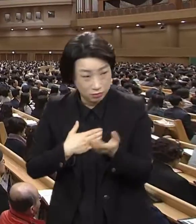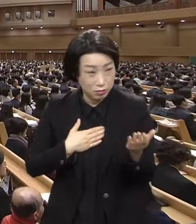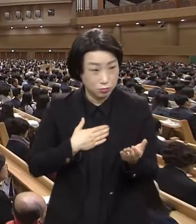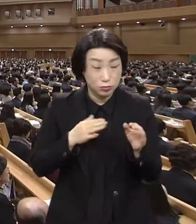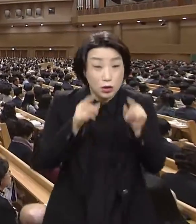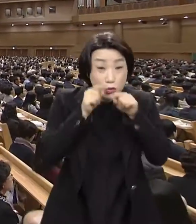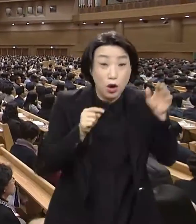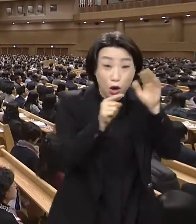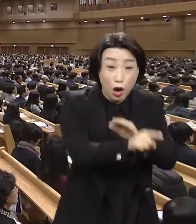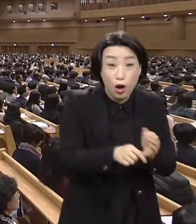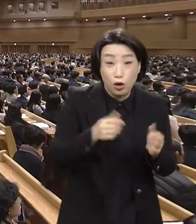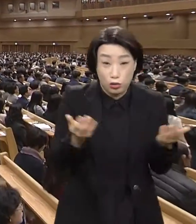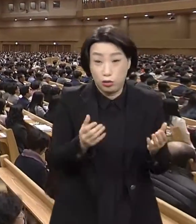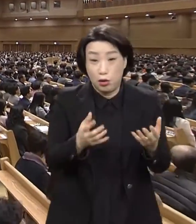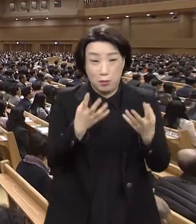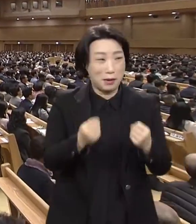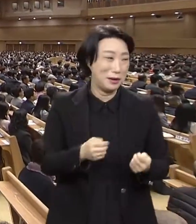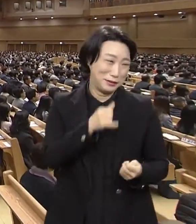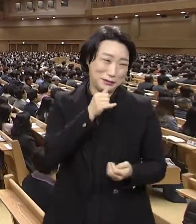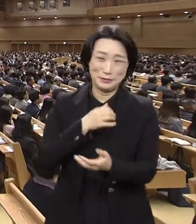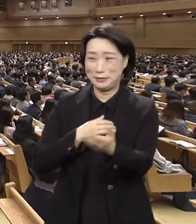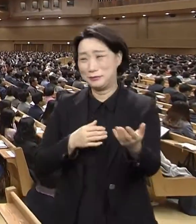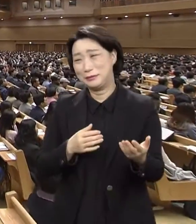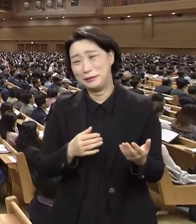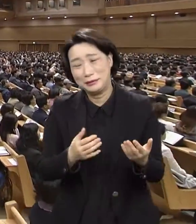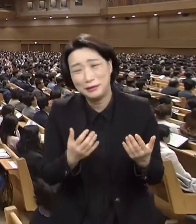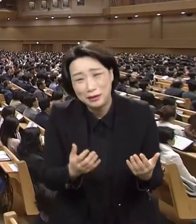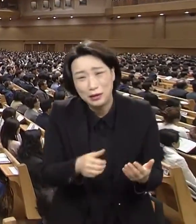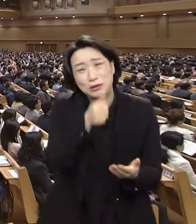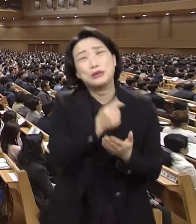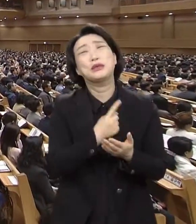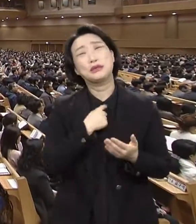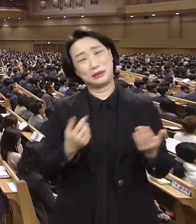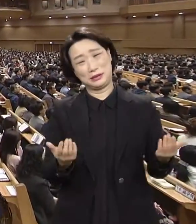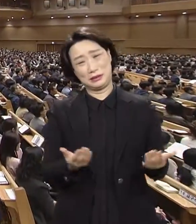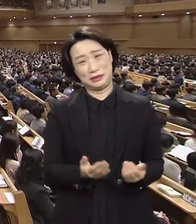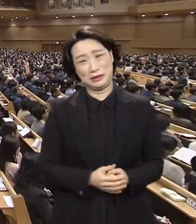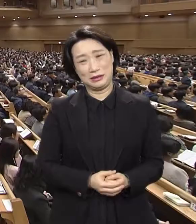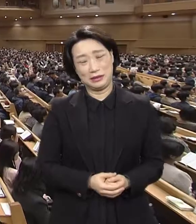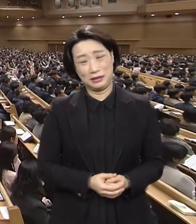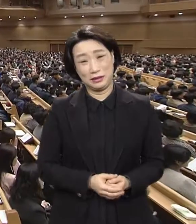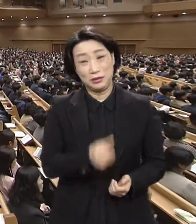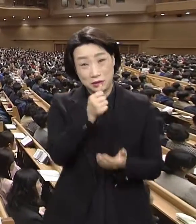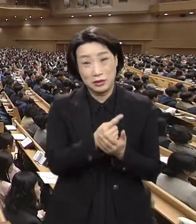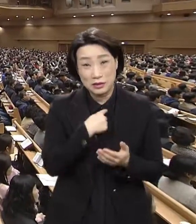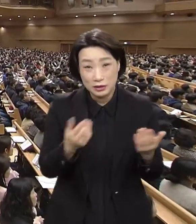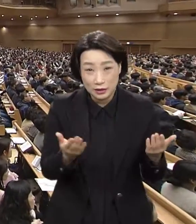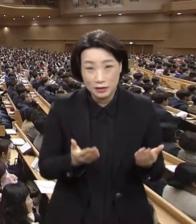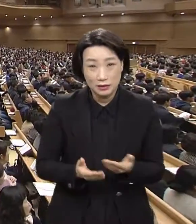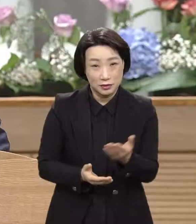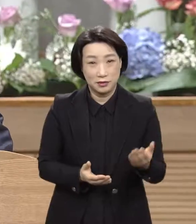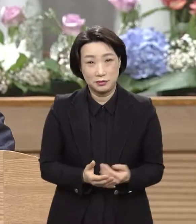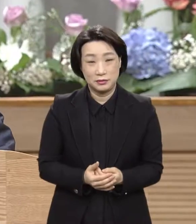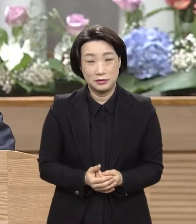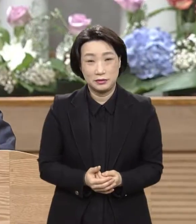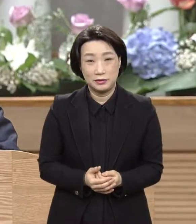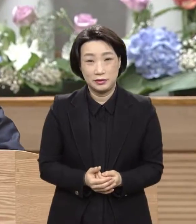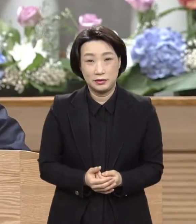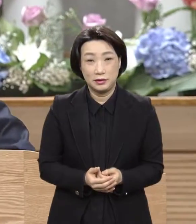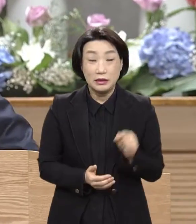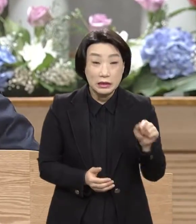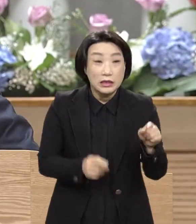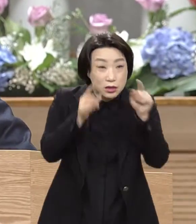근데 지옥 갈 짓을 좀만 해요? 그게 죄 짓는 짓이요. 죄 짓는 짓.